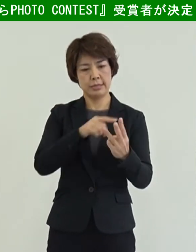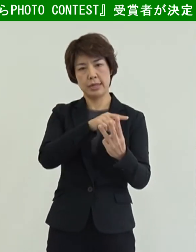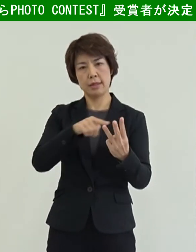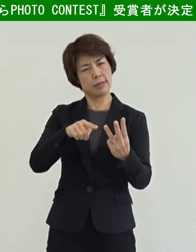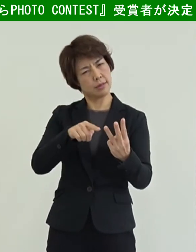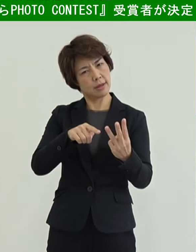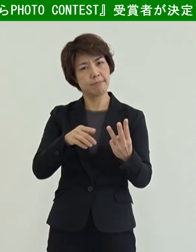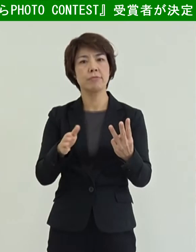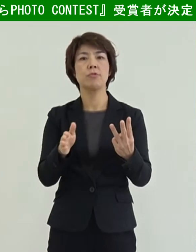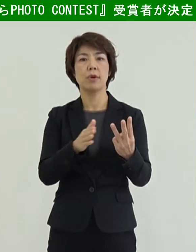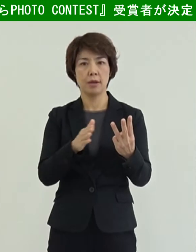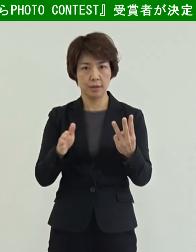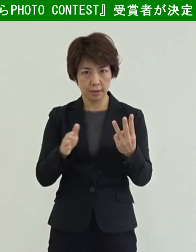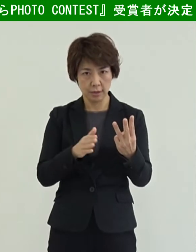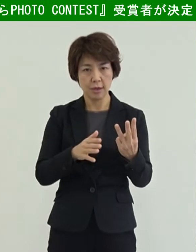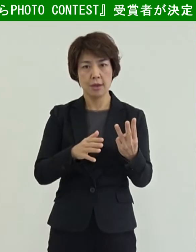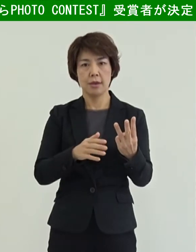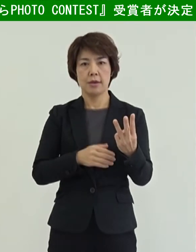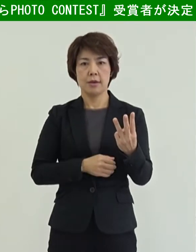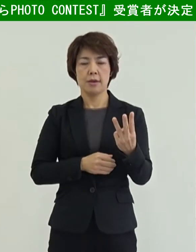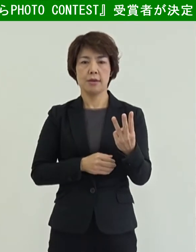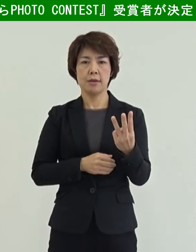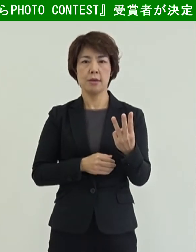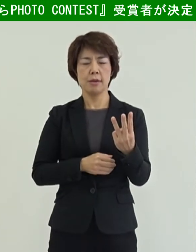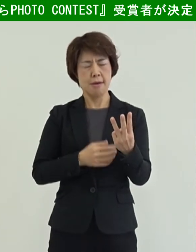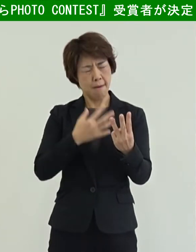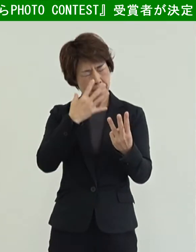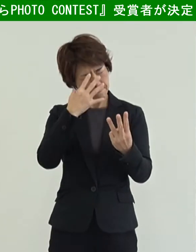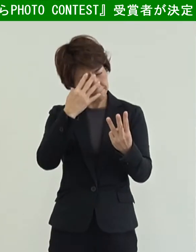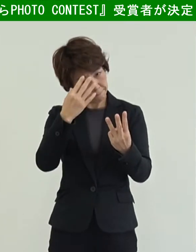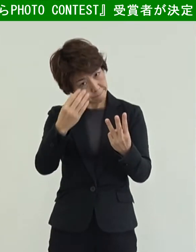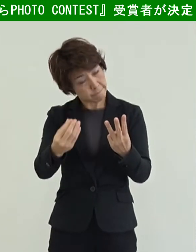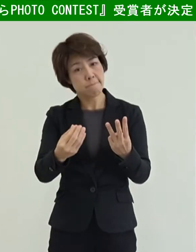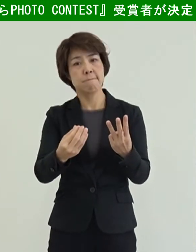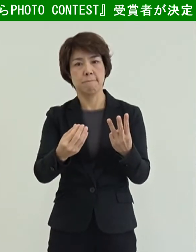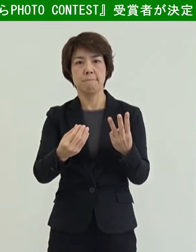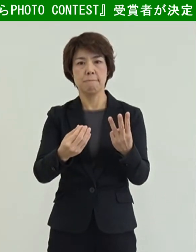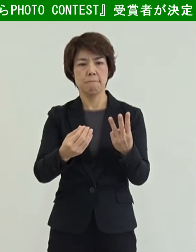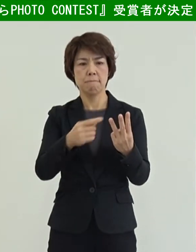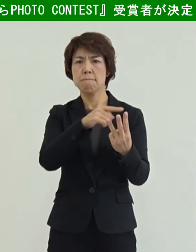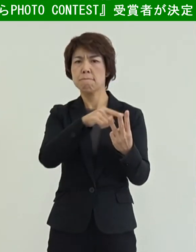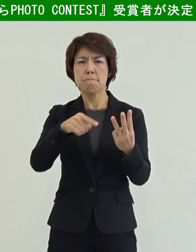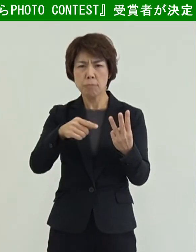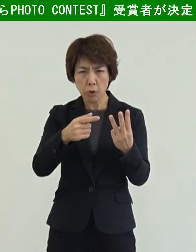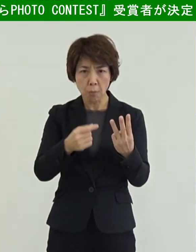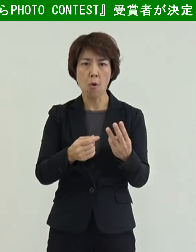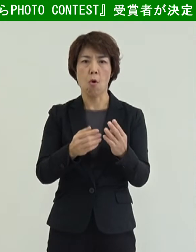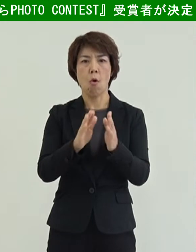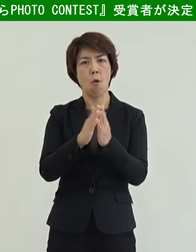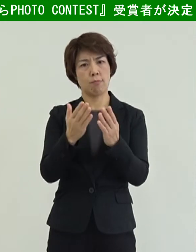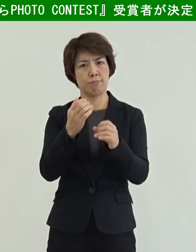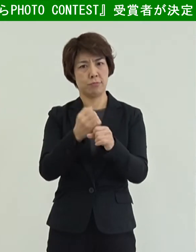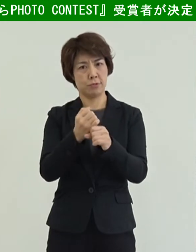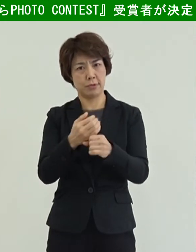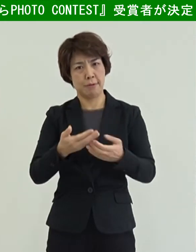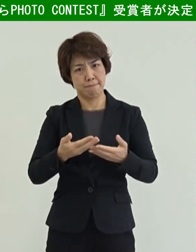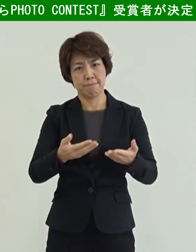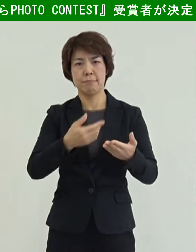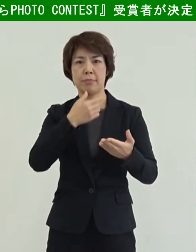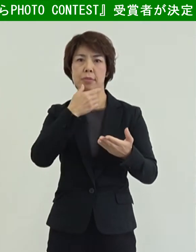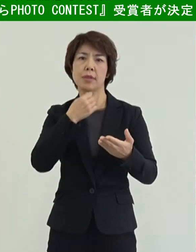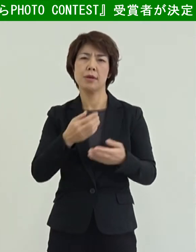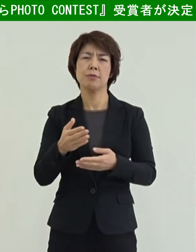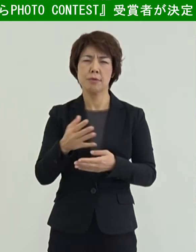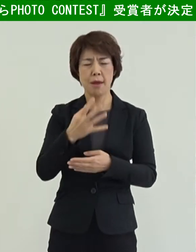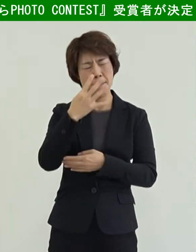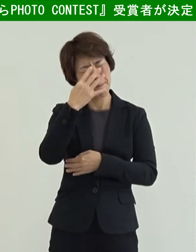ぐらいすごくうもう魅力的なこれも3さっとも本にしたいなぁと思うようなものがあり